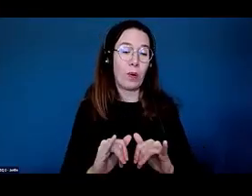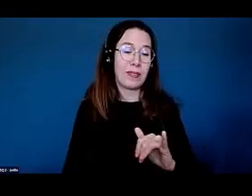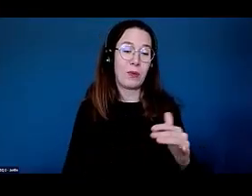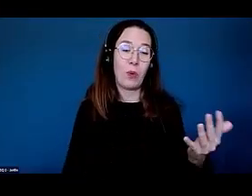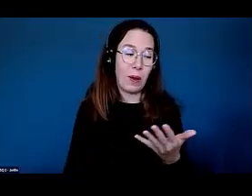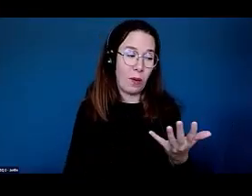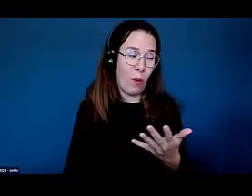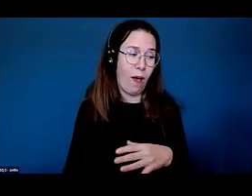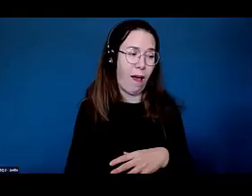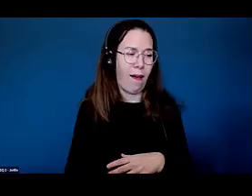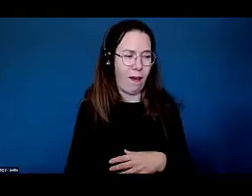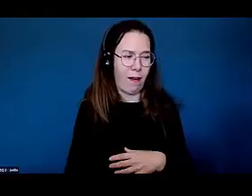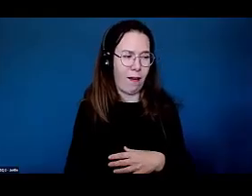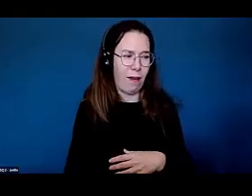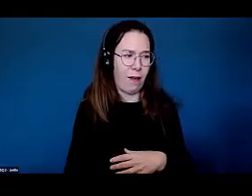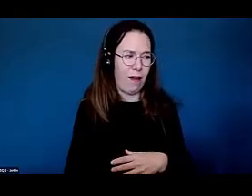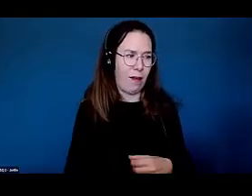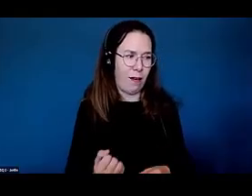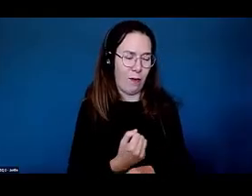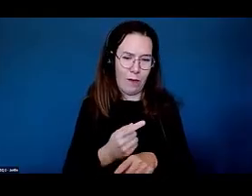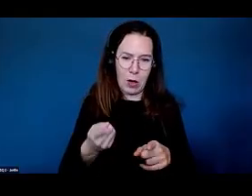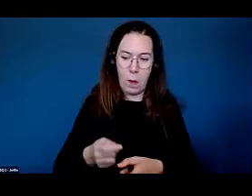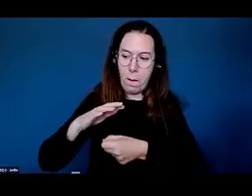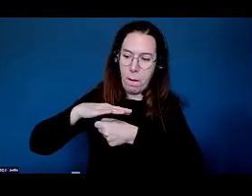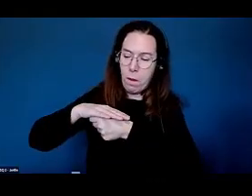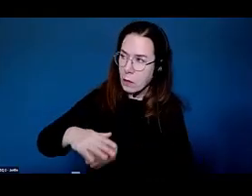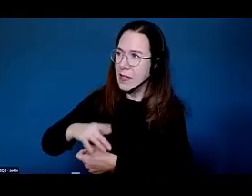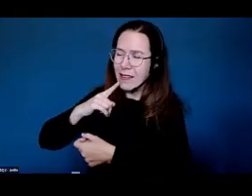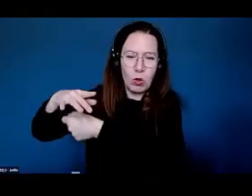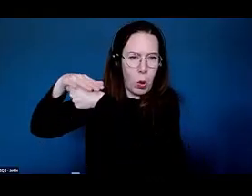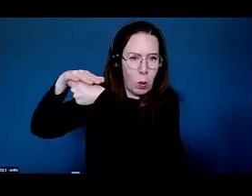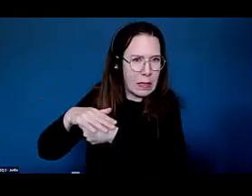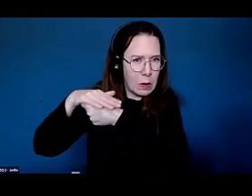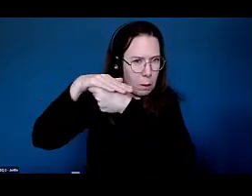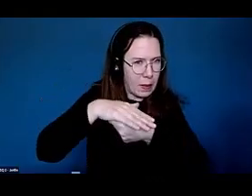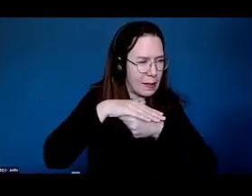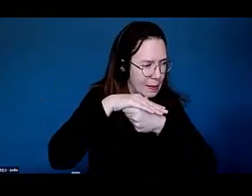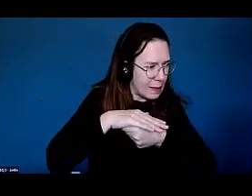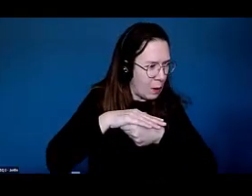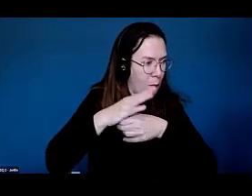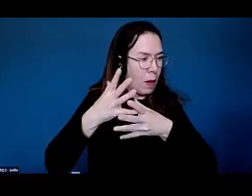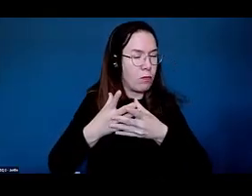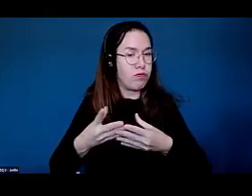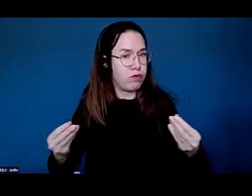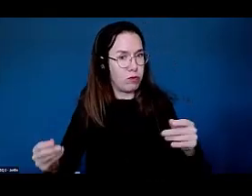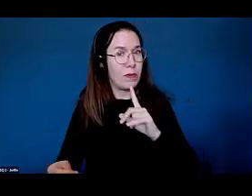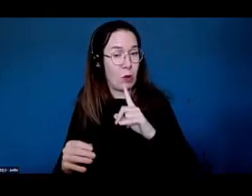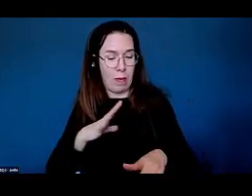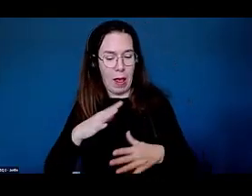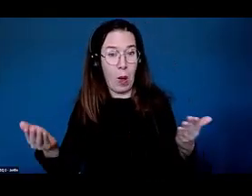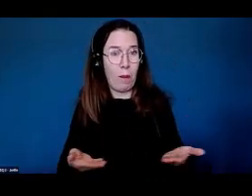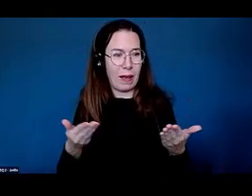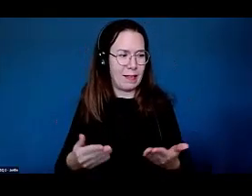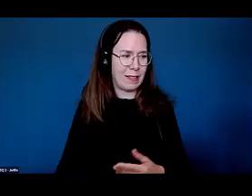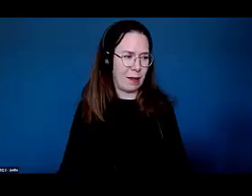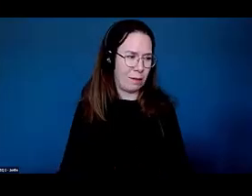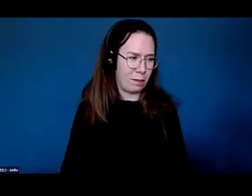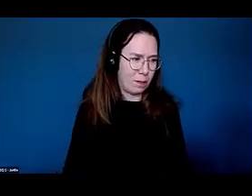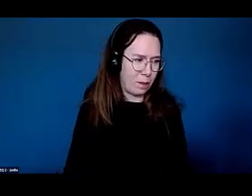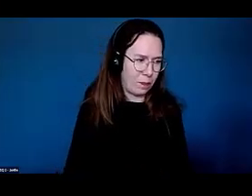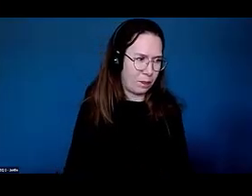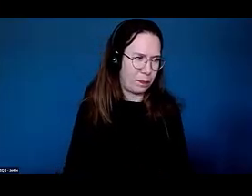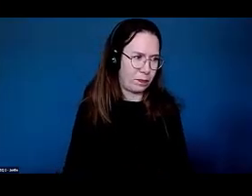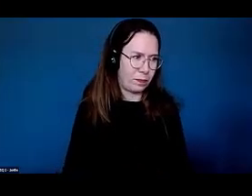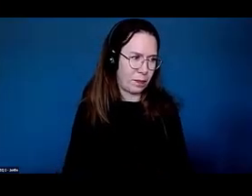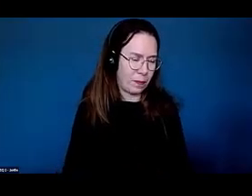devons continuer à faire ce que nous faisons. Les pressions vont venir, et vont repartir. Mais nous sommes la